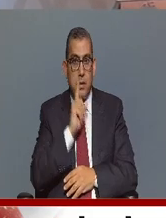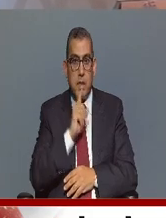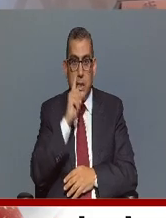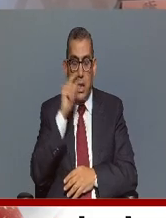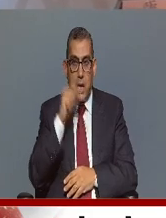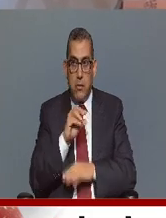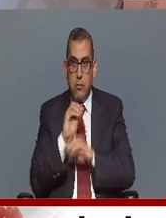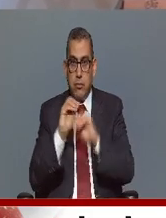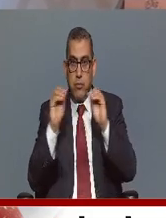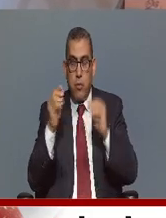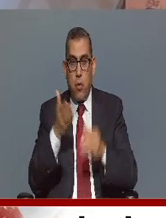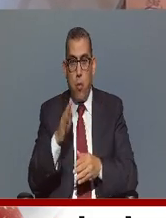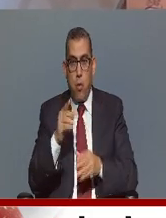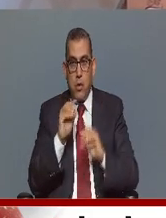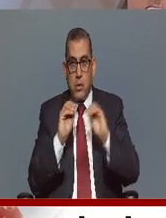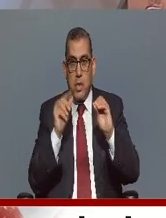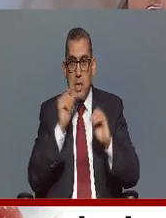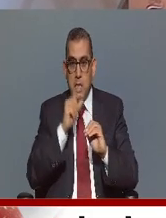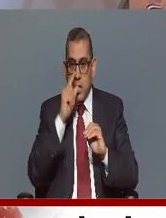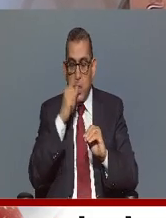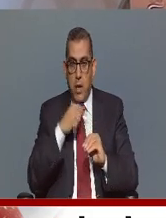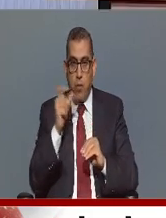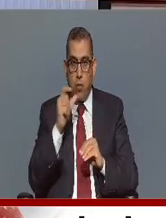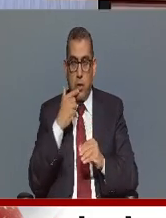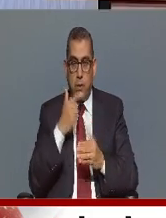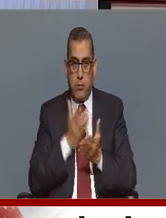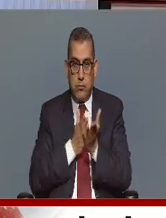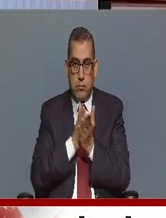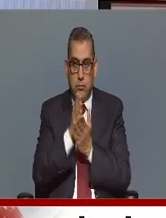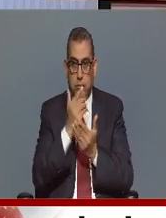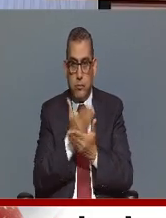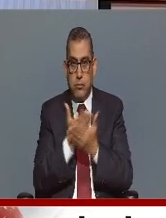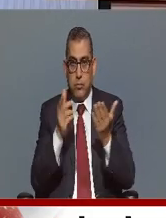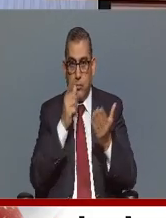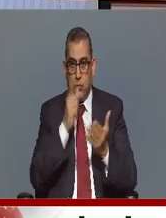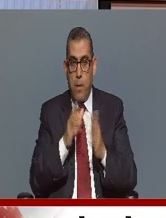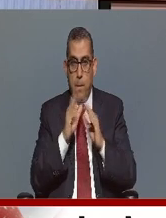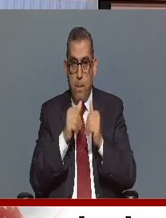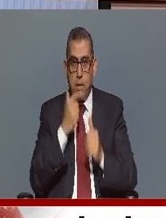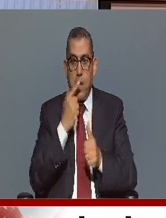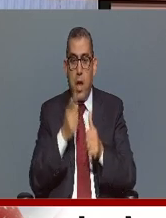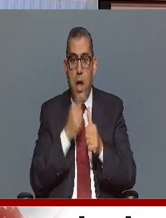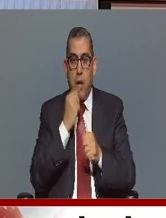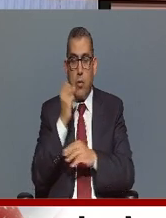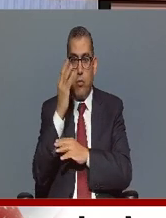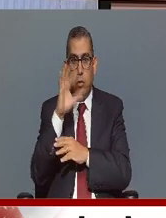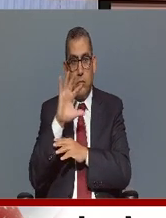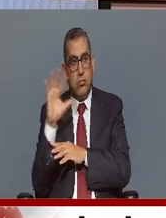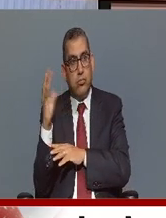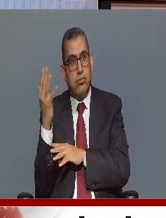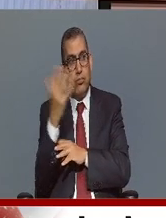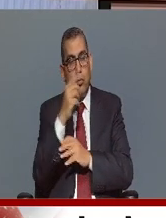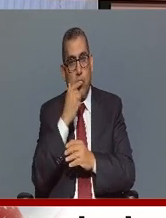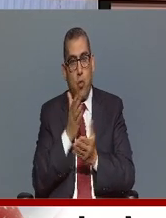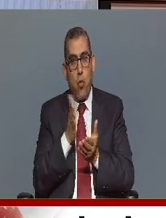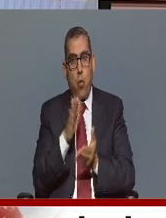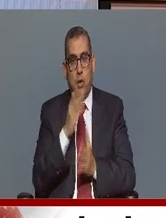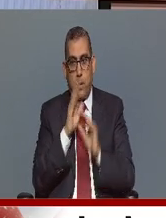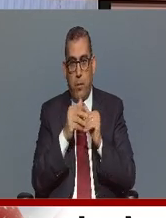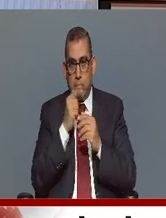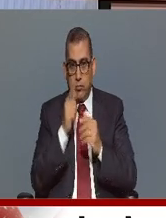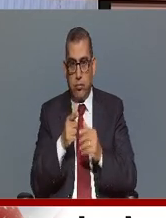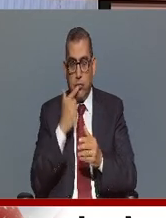بينشر الوسطية في الدين الحنيف، وإحنا يعني مصر دايما منارة للوسطية. وجاري